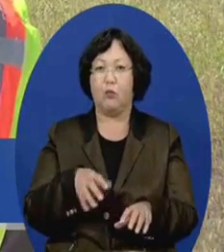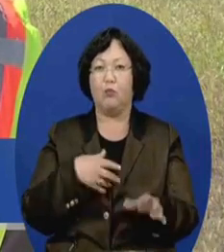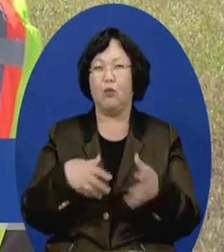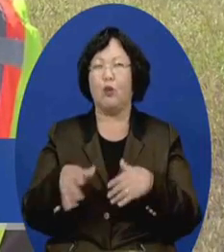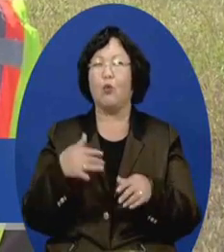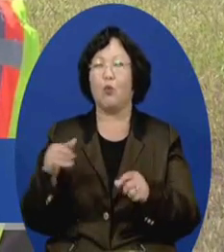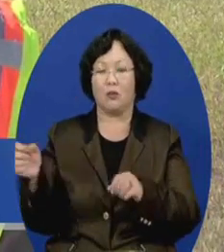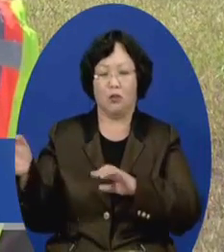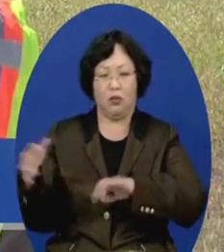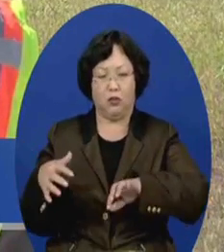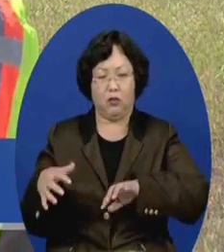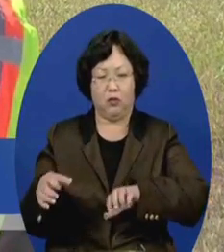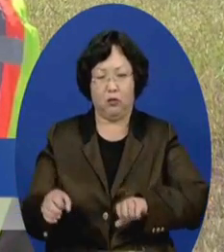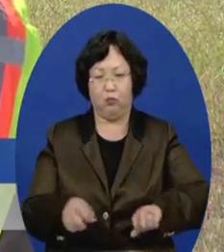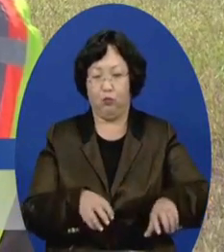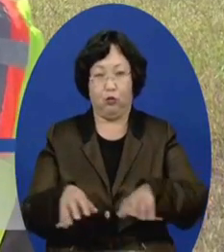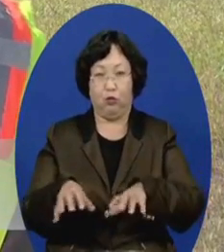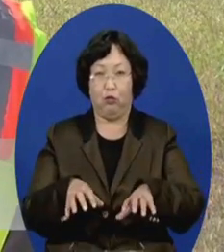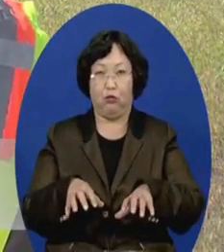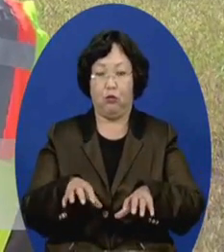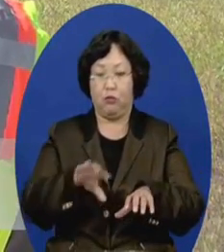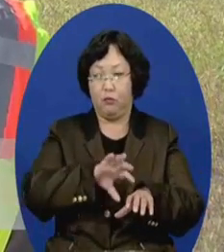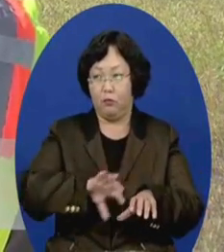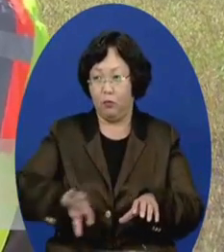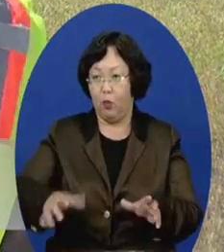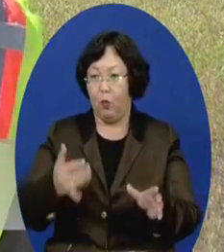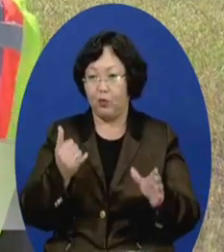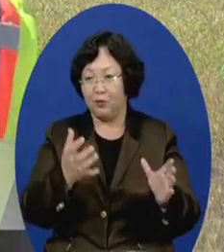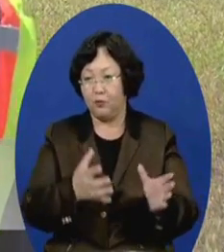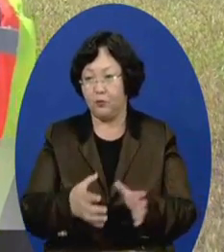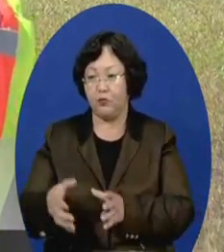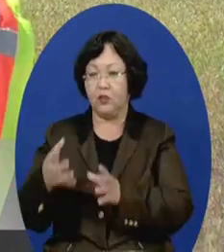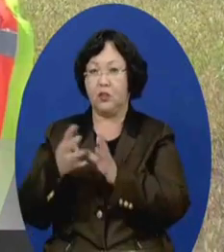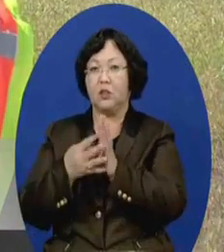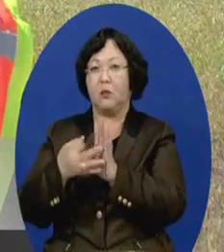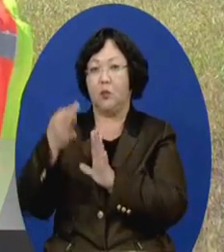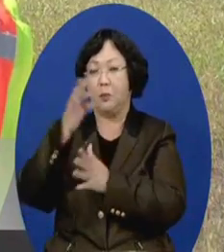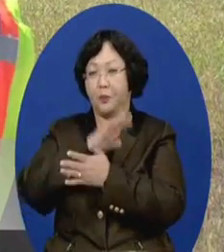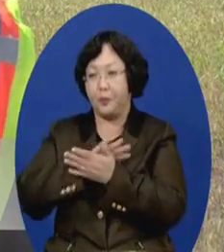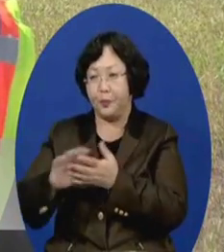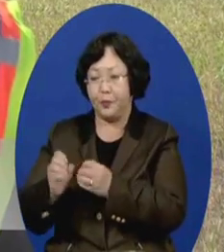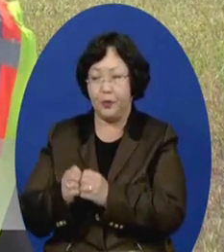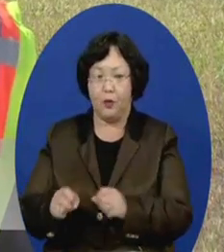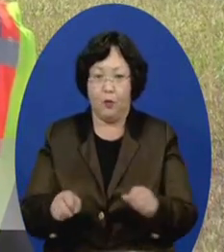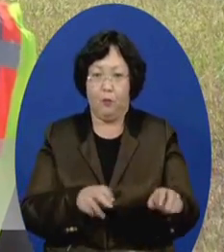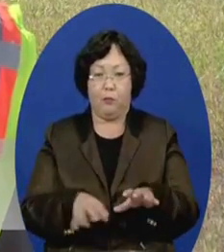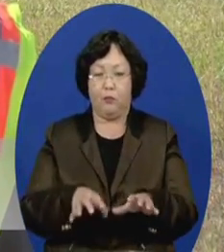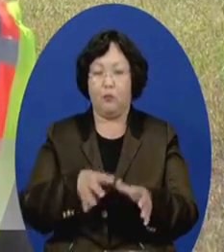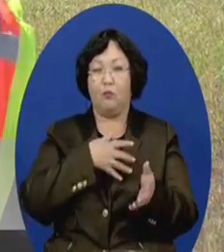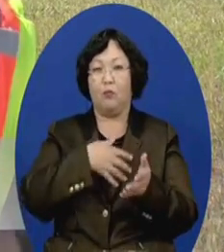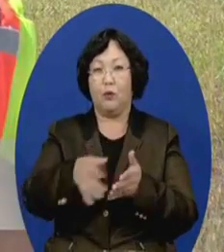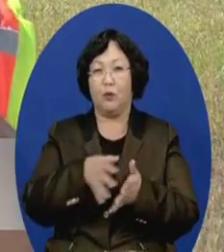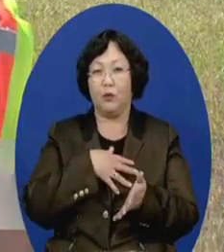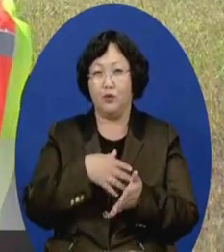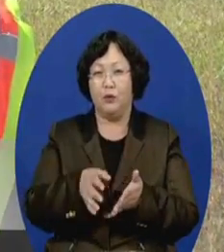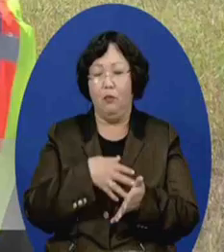98% хүртэл цэвэрлэх хүчин чадалтай. А бүрэн хүчин чадлаараа ажиллана. А лага эндээс гарсан бохирдлоо